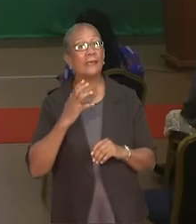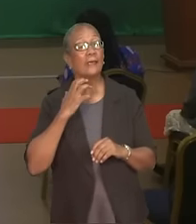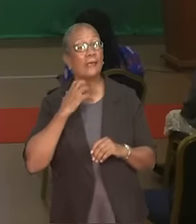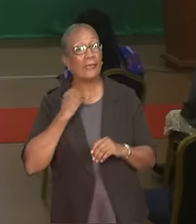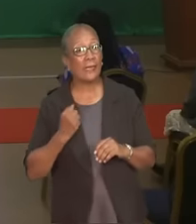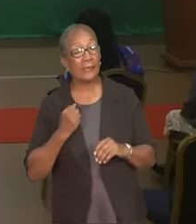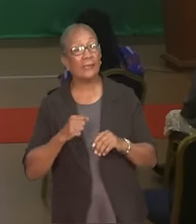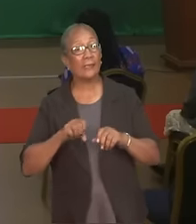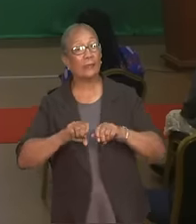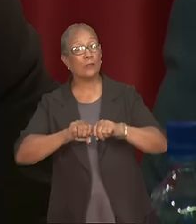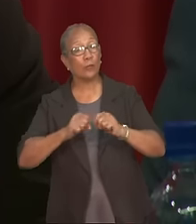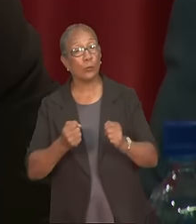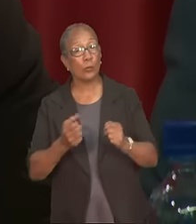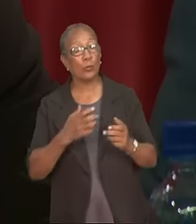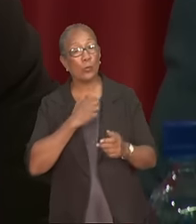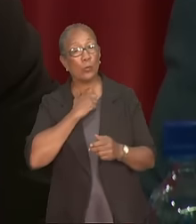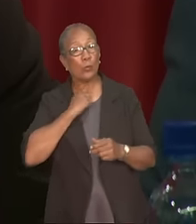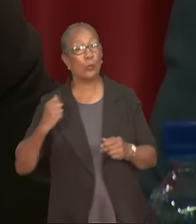verbroken.